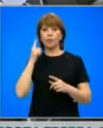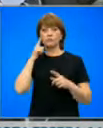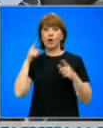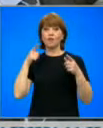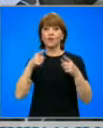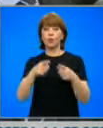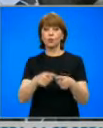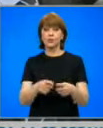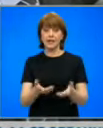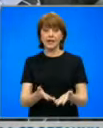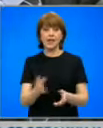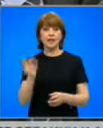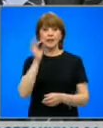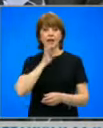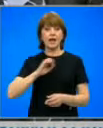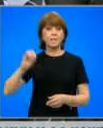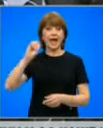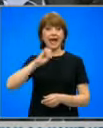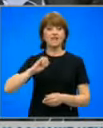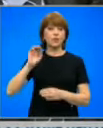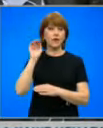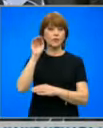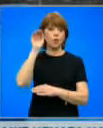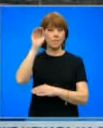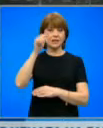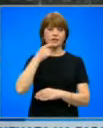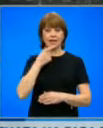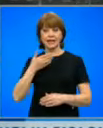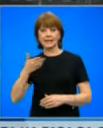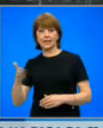няма европейско бъдеще за Западните Балкани.